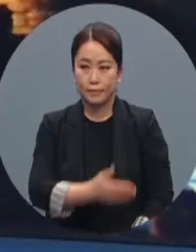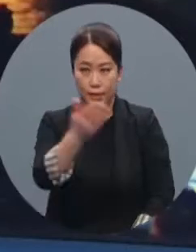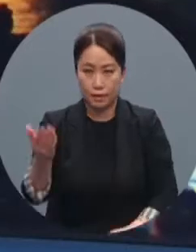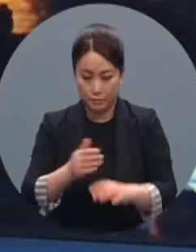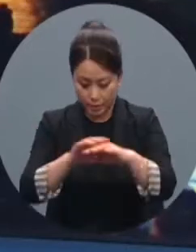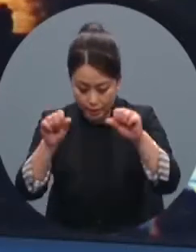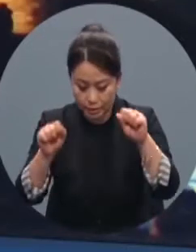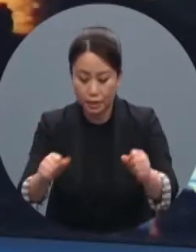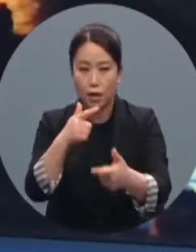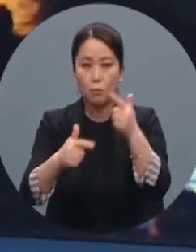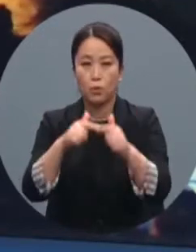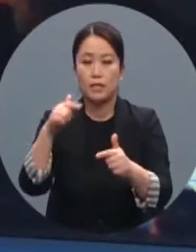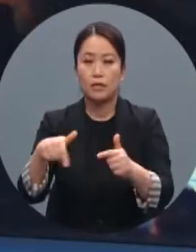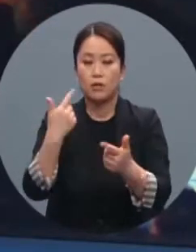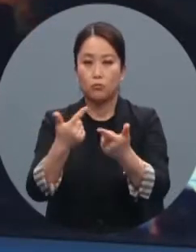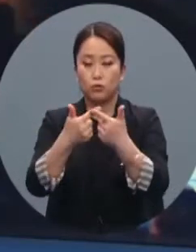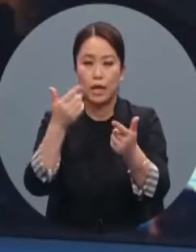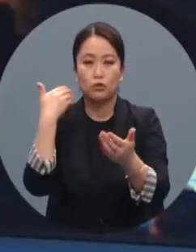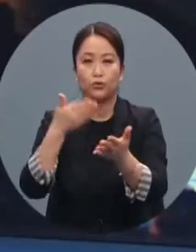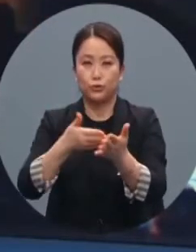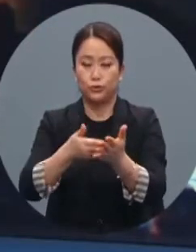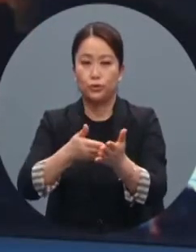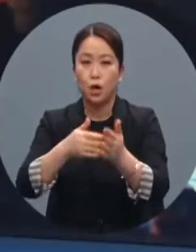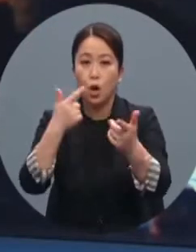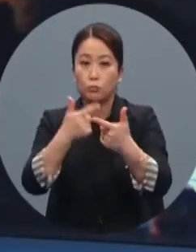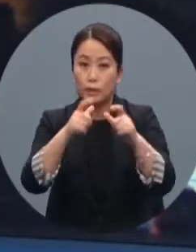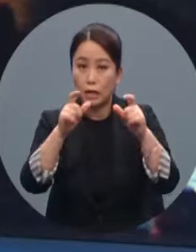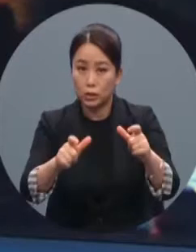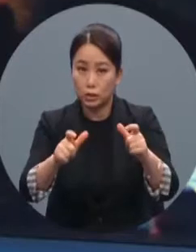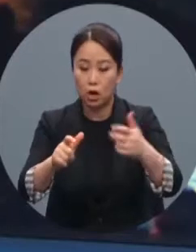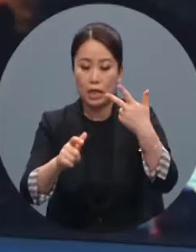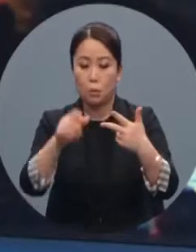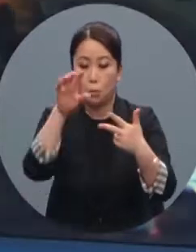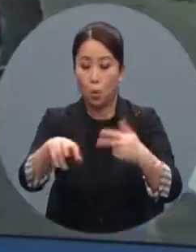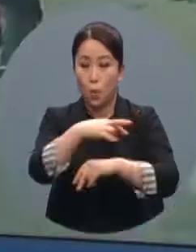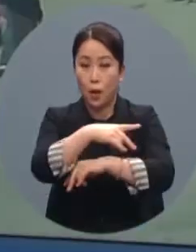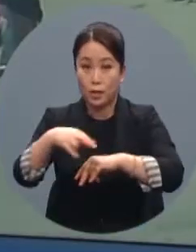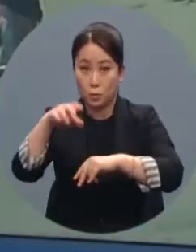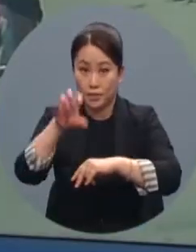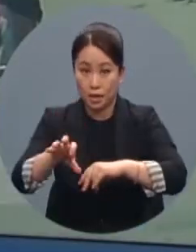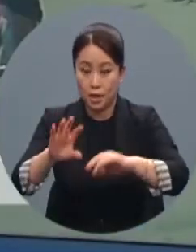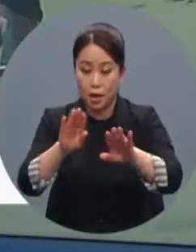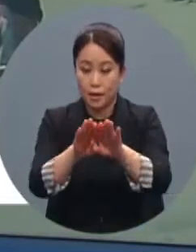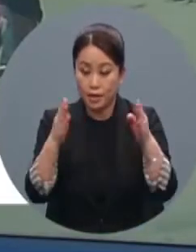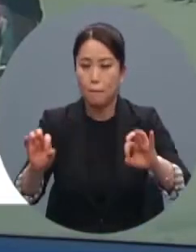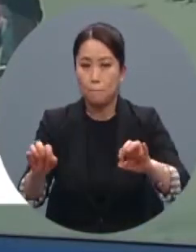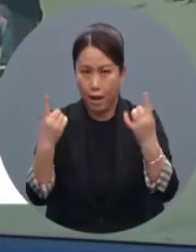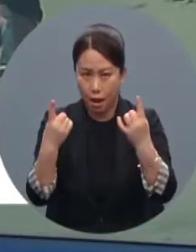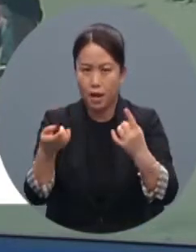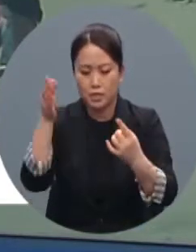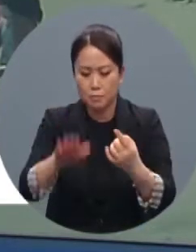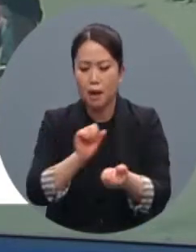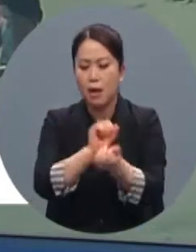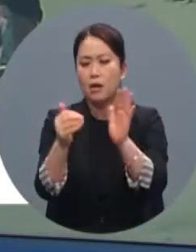여러분 안녕하십니까. 목요일 저녁 부산 뉴스입니다. 부산 지역 7곳의 해수욕장이 오늘 전면 개장했습니다만 방역수칙